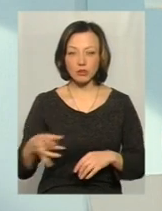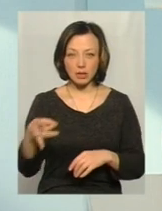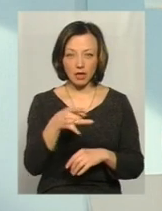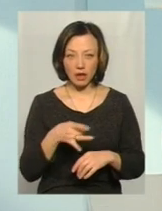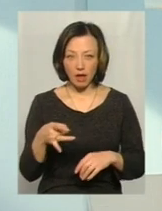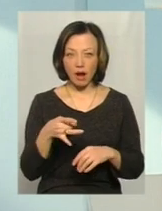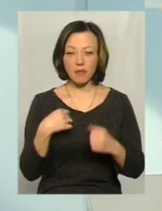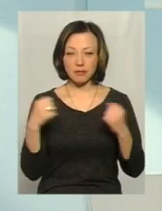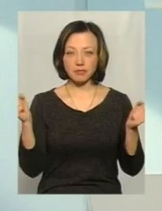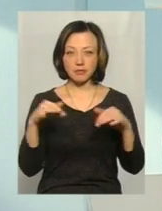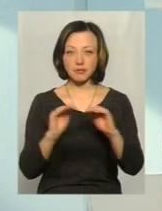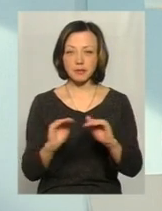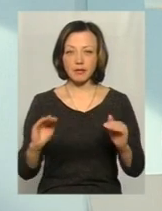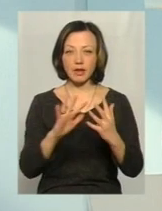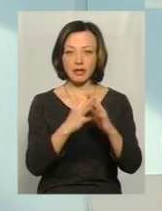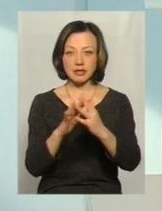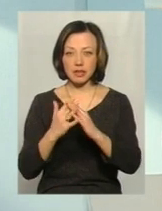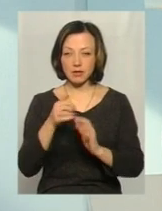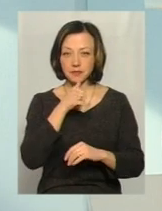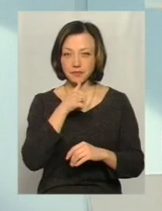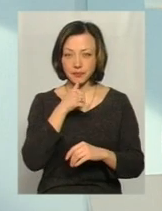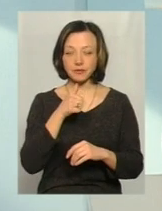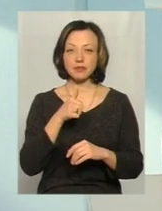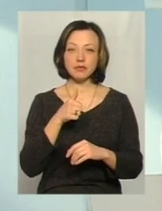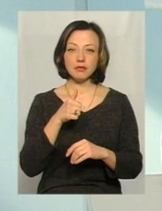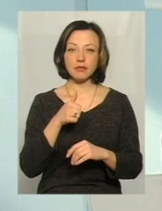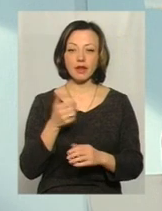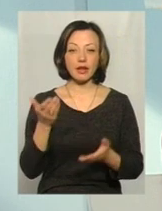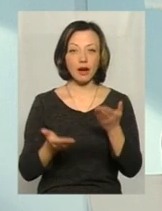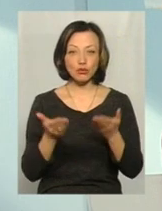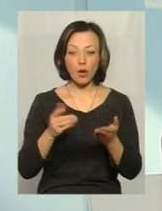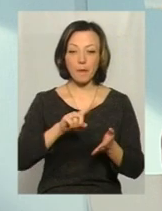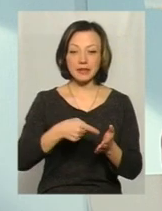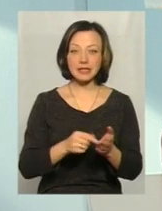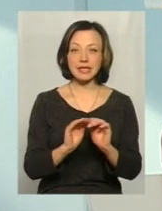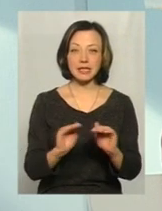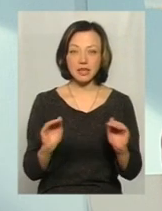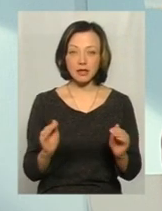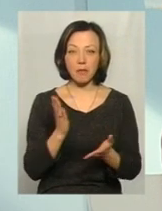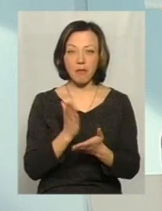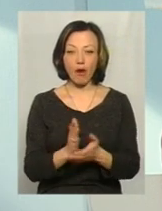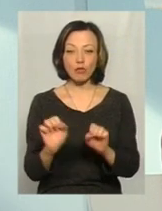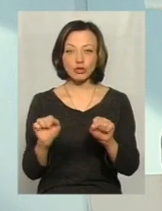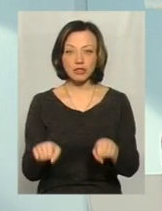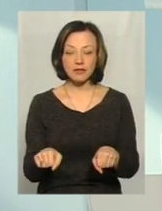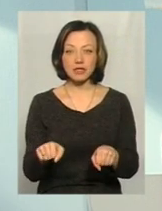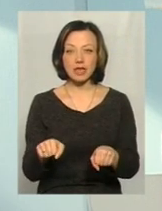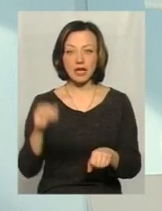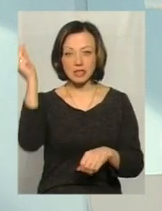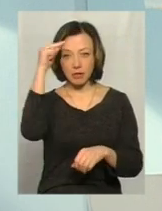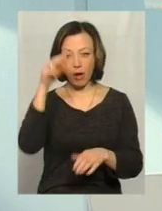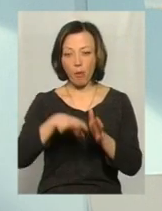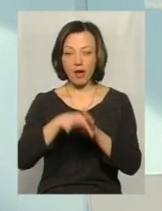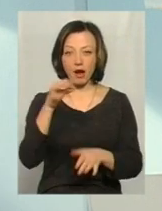Ми звезли дітей із сіл. Тому що якщо міські діти, вони мають можливість займатися,